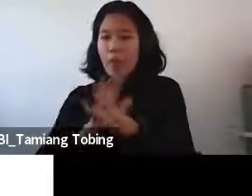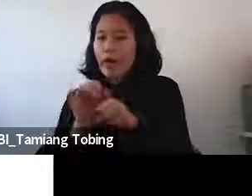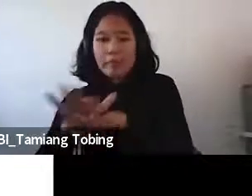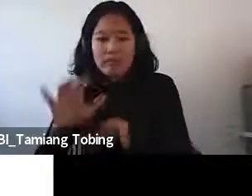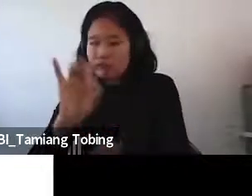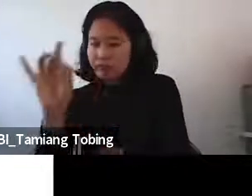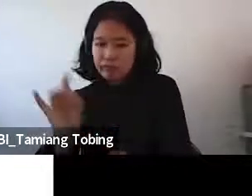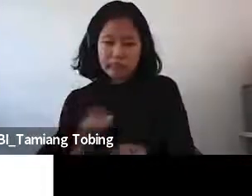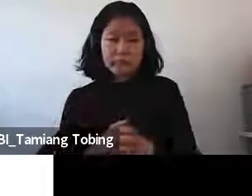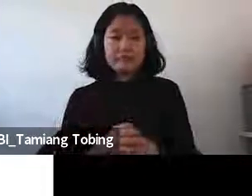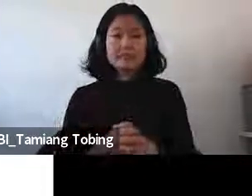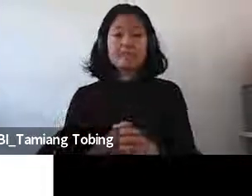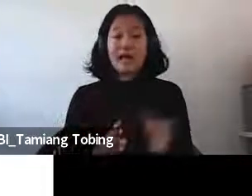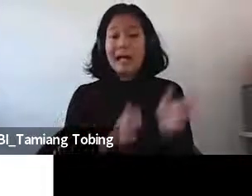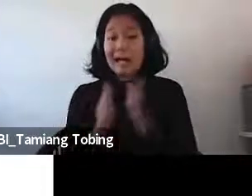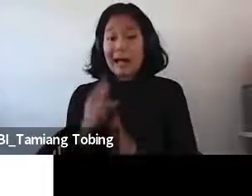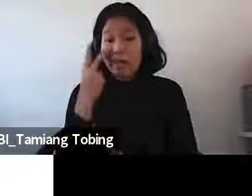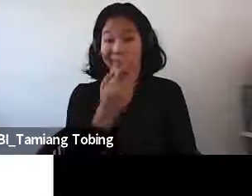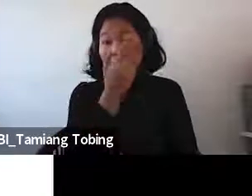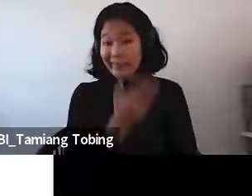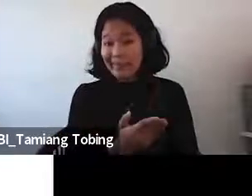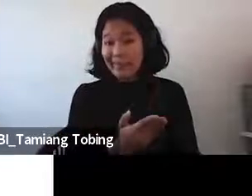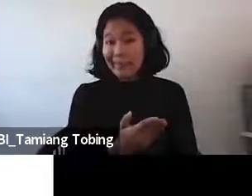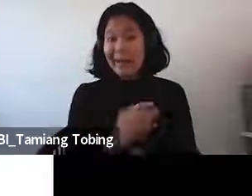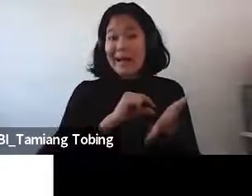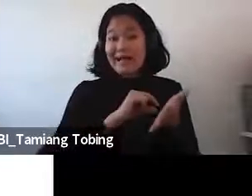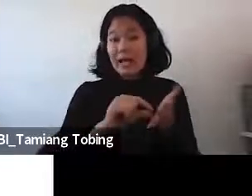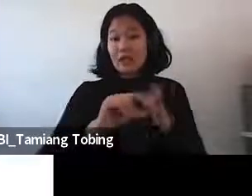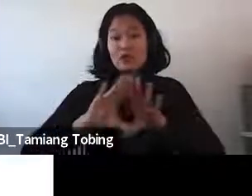sebagainya. Sementara kalau kita lihat status pekerja,